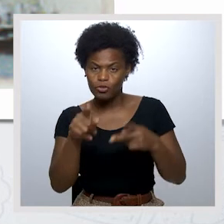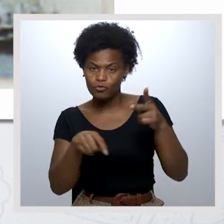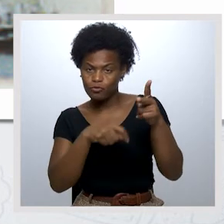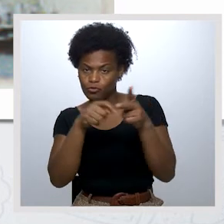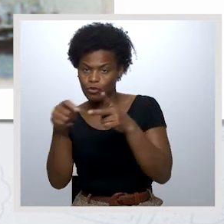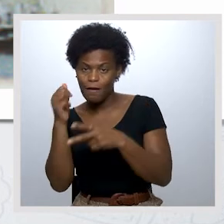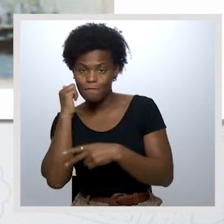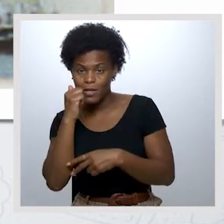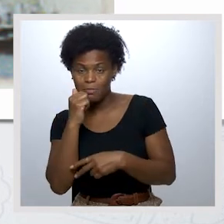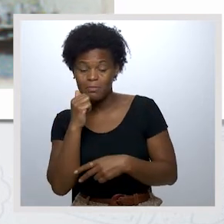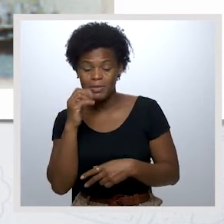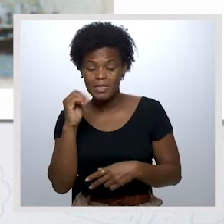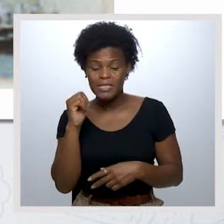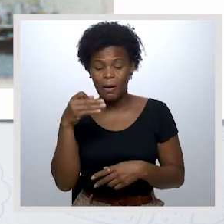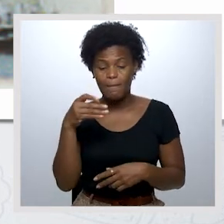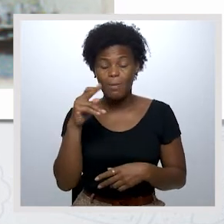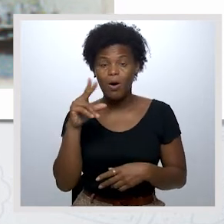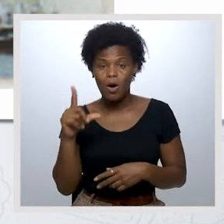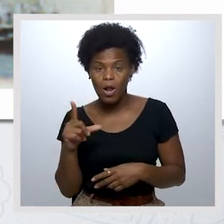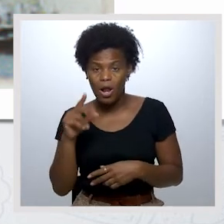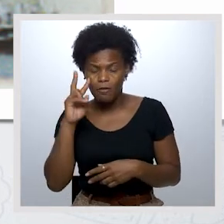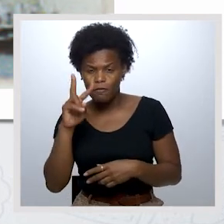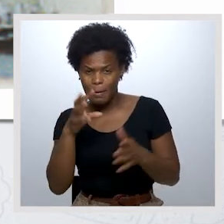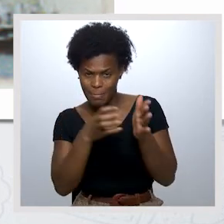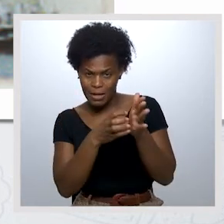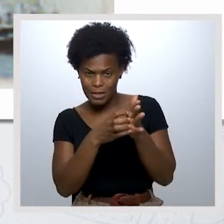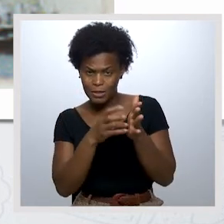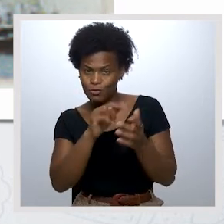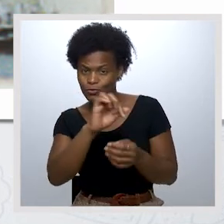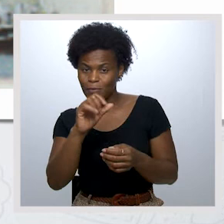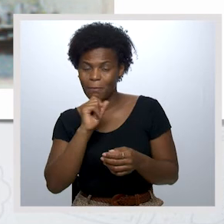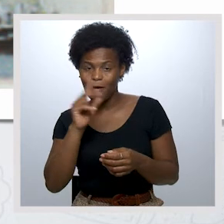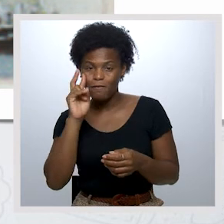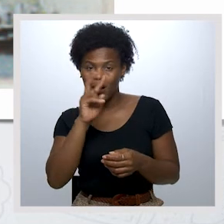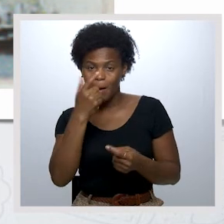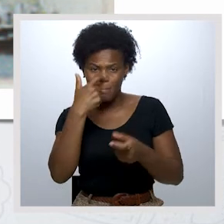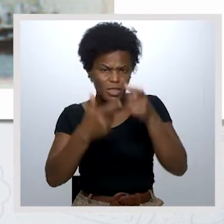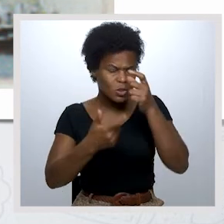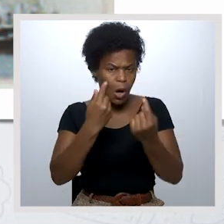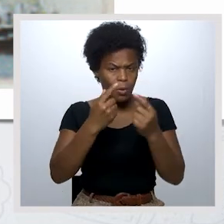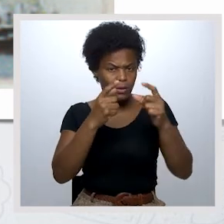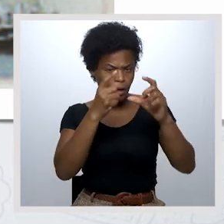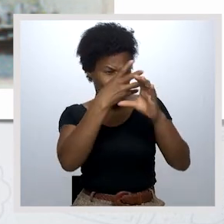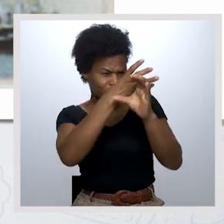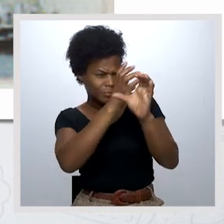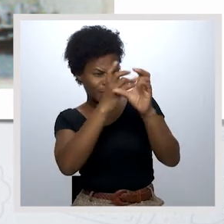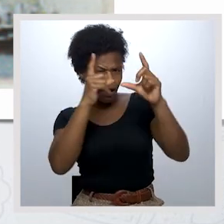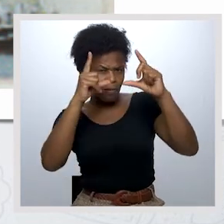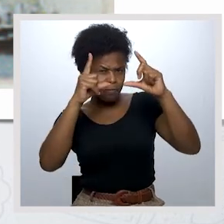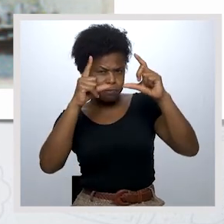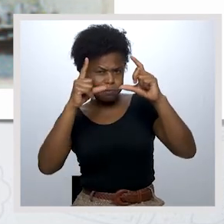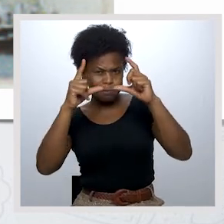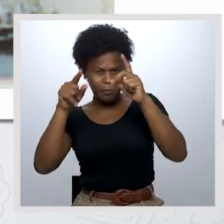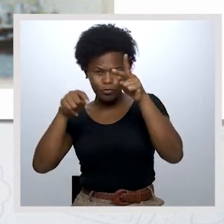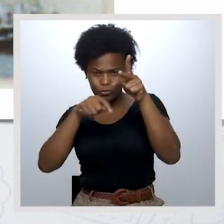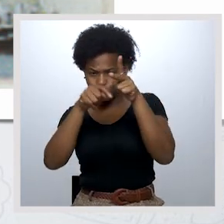Paulo. Et si vous voyez bien l'image, vous pouvez voir quelqu'un avec sa caméra en train